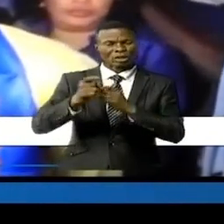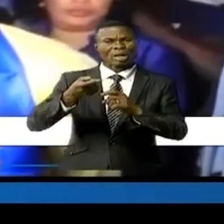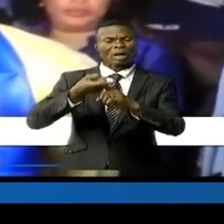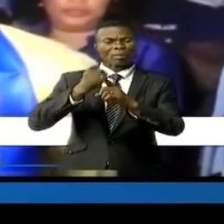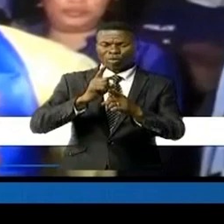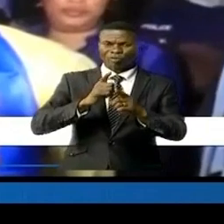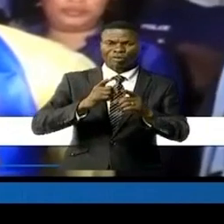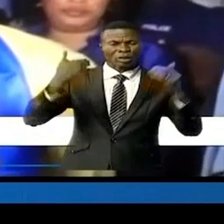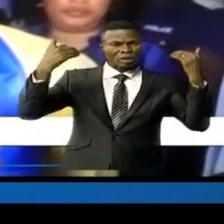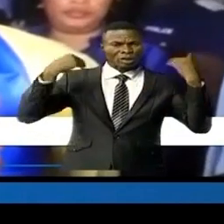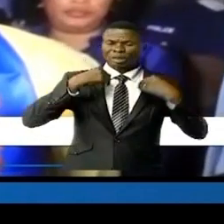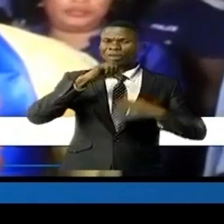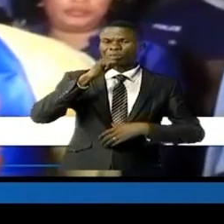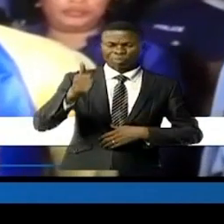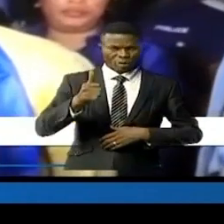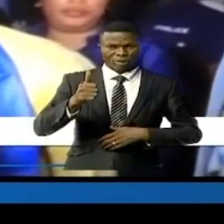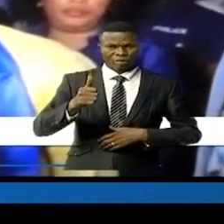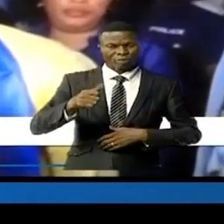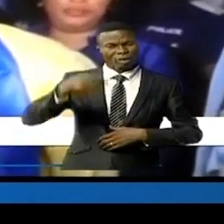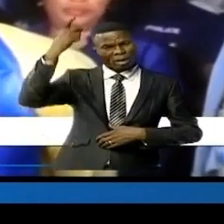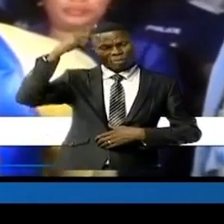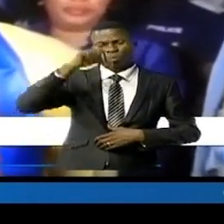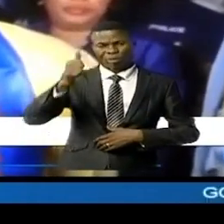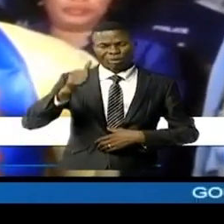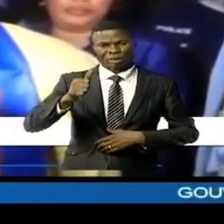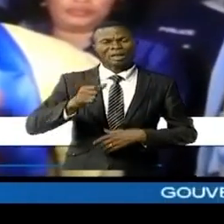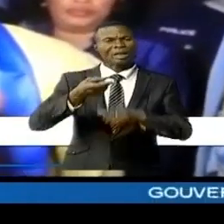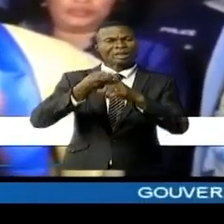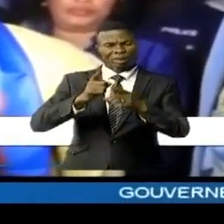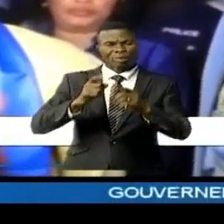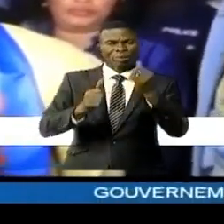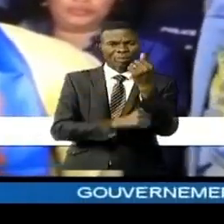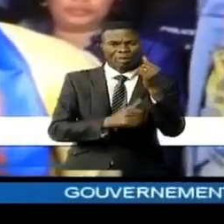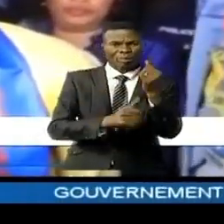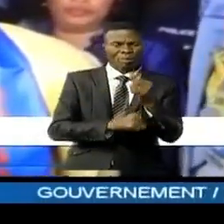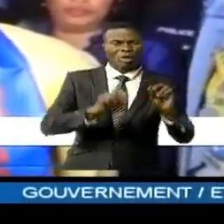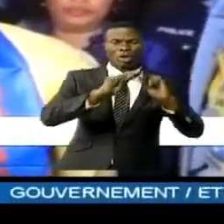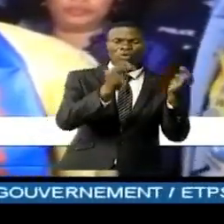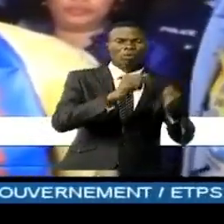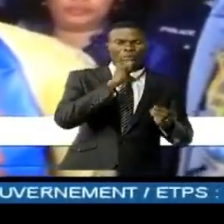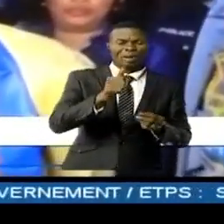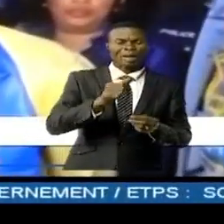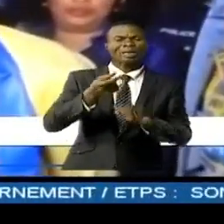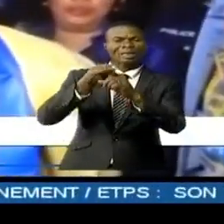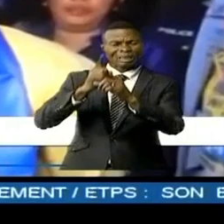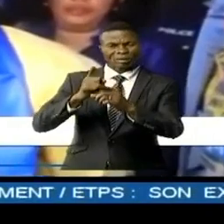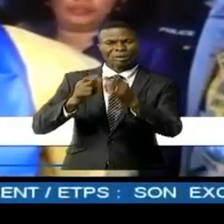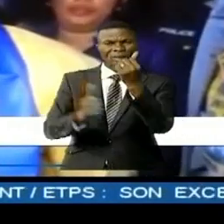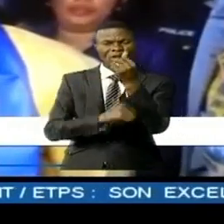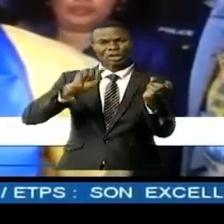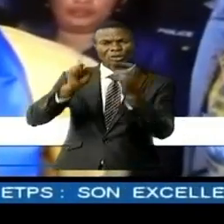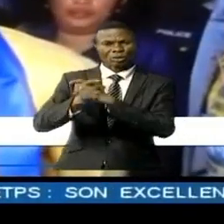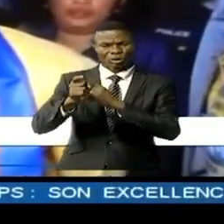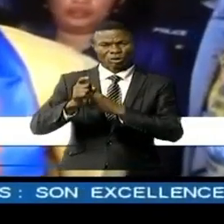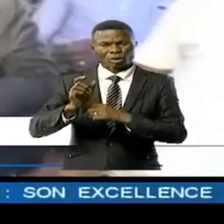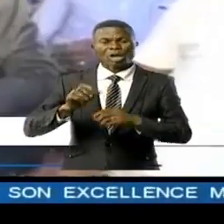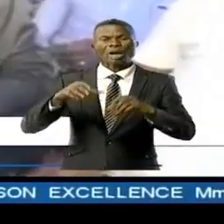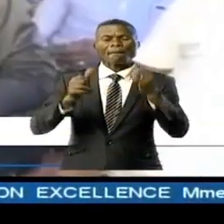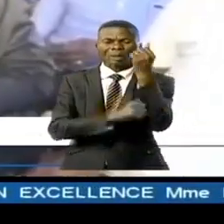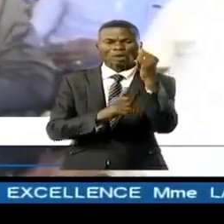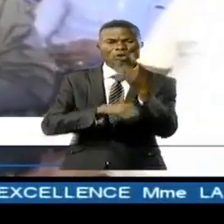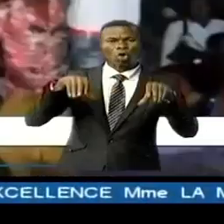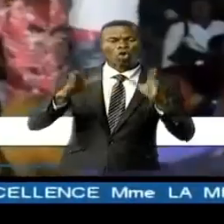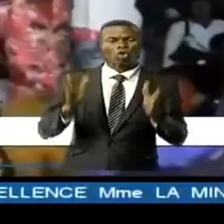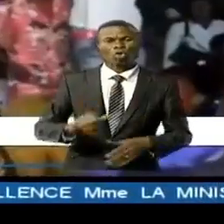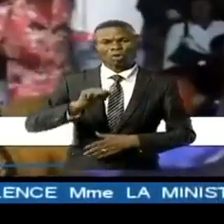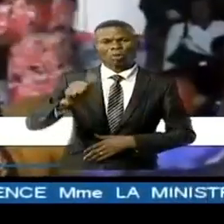pas de changement donc politique née des papas de changement des régimes mais ça dépend aussi du changement de l'homme congolais dans les mêmes